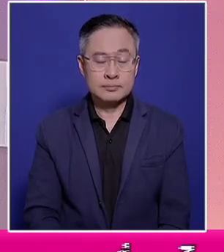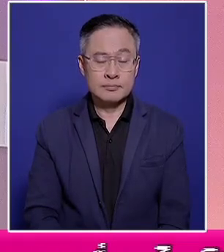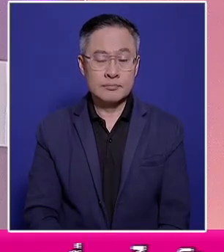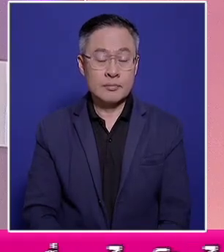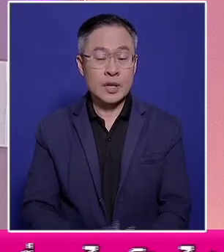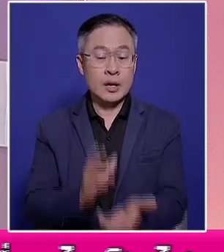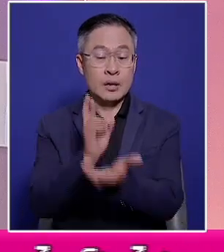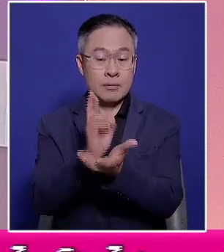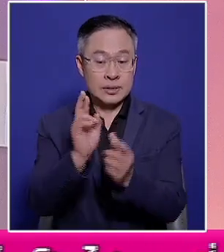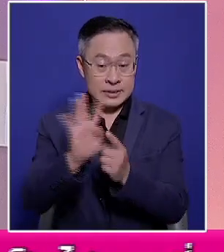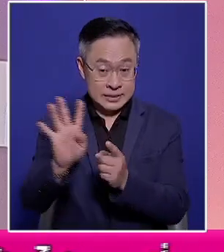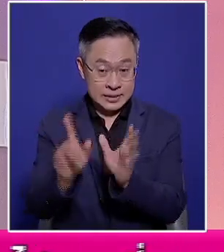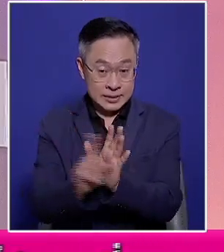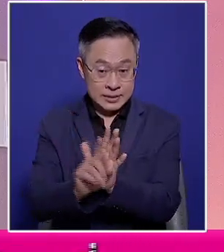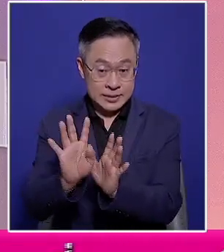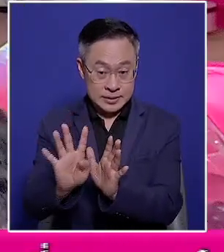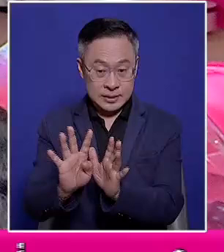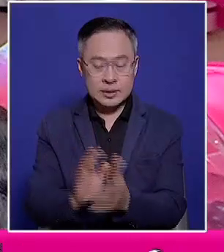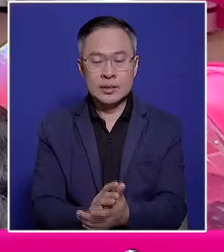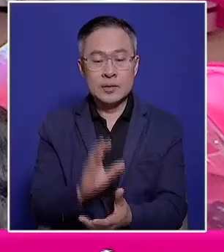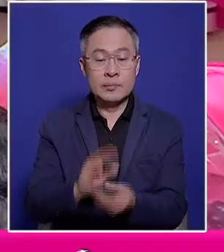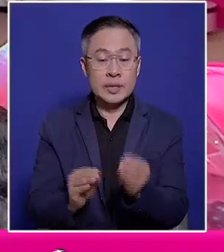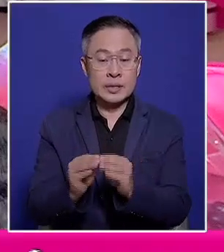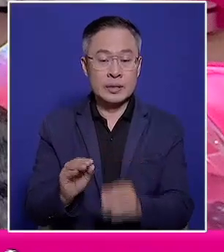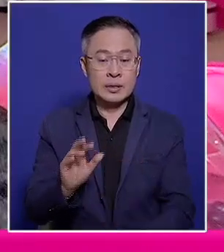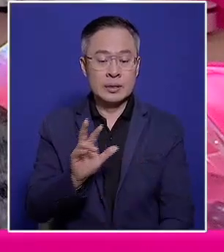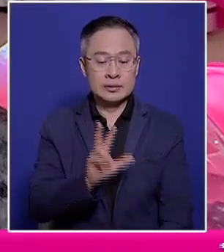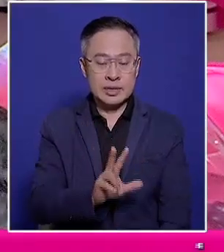อันดับที่4หมุนครั้งที่4เลขที่ออก